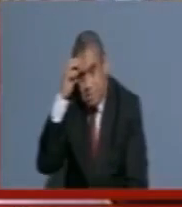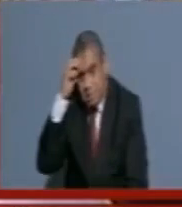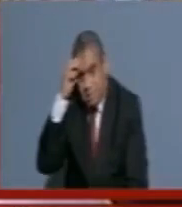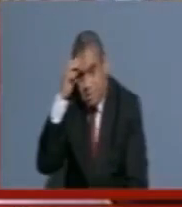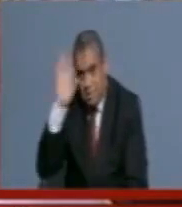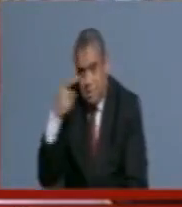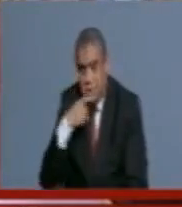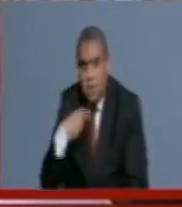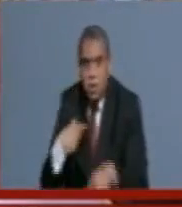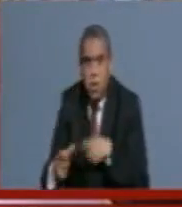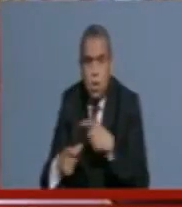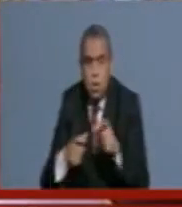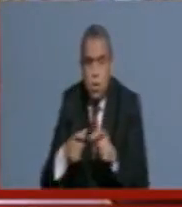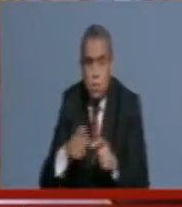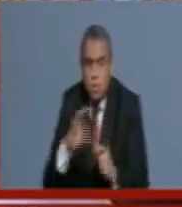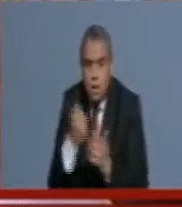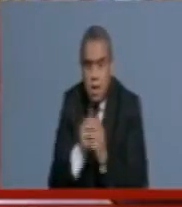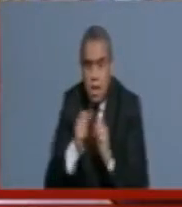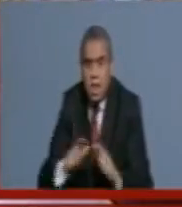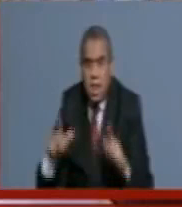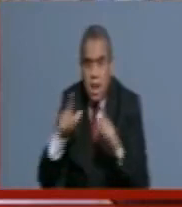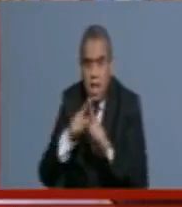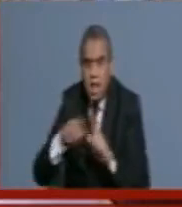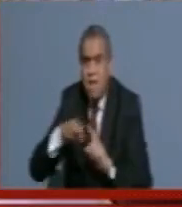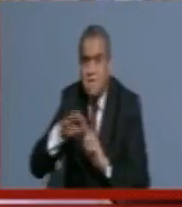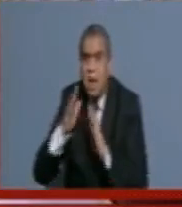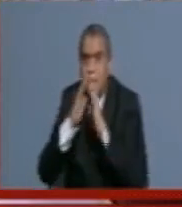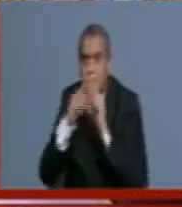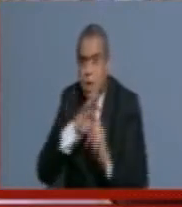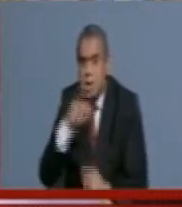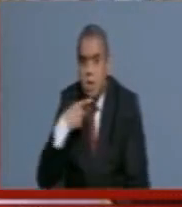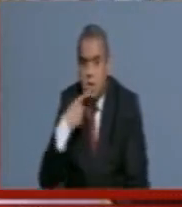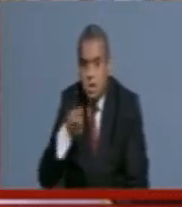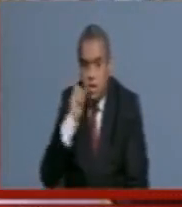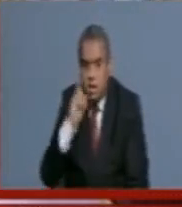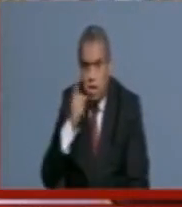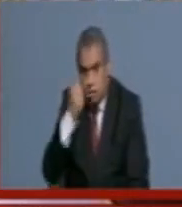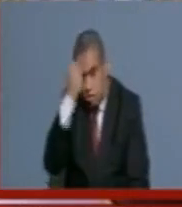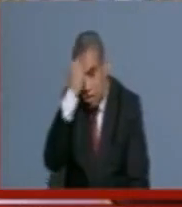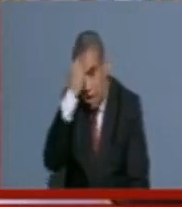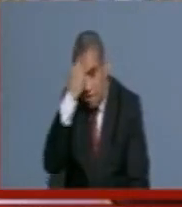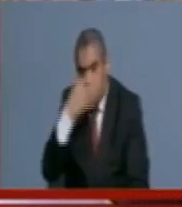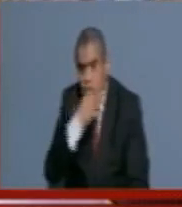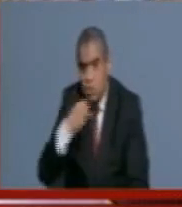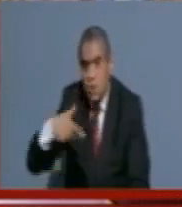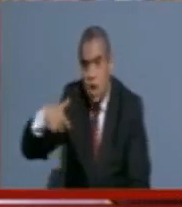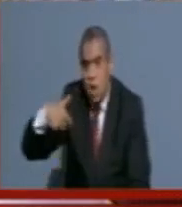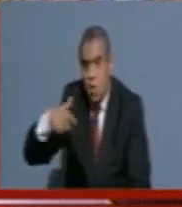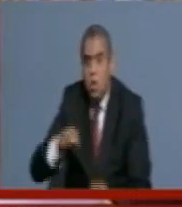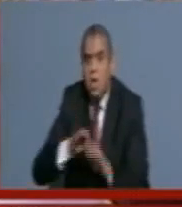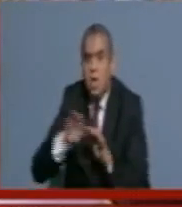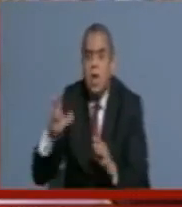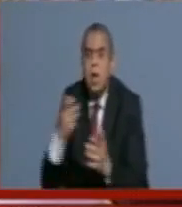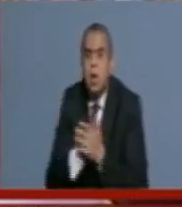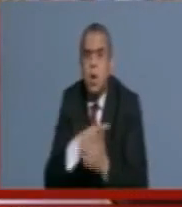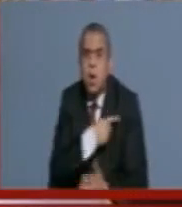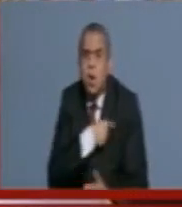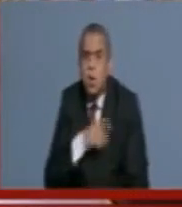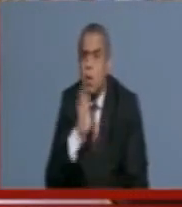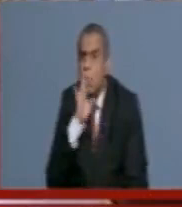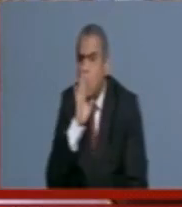اللوجستيات في كل اللجان الفرعية على مستوى الجمهورية اللي هم 11361 لجنة فيهم ذات الأوراق